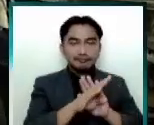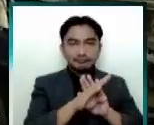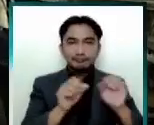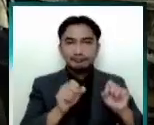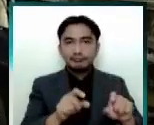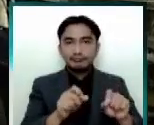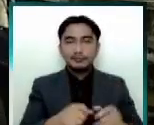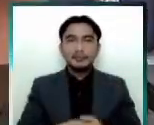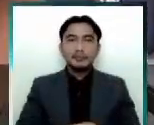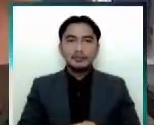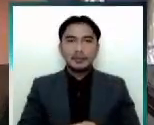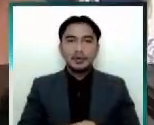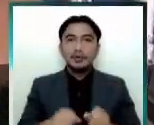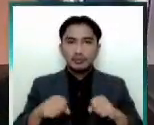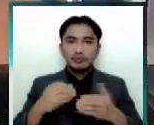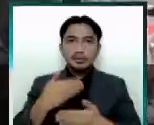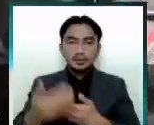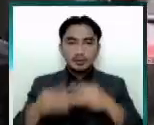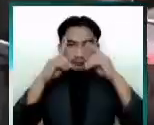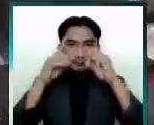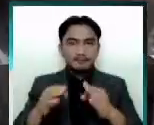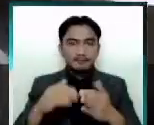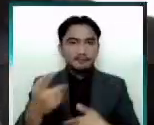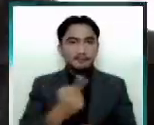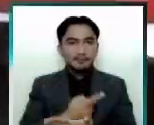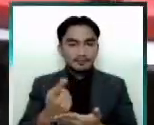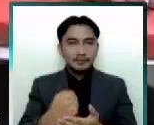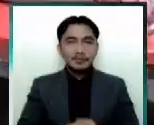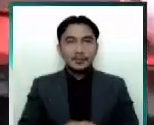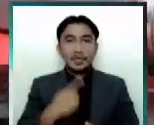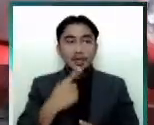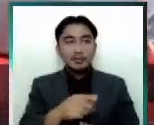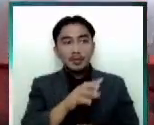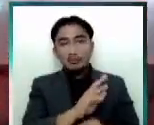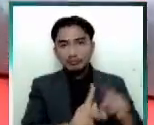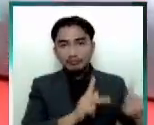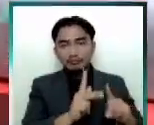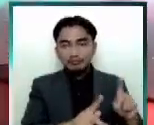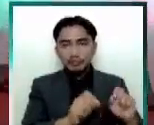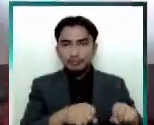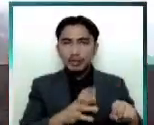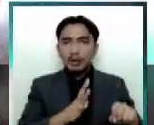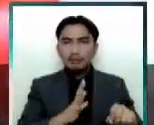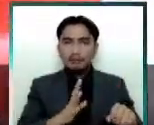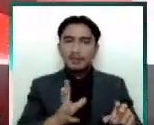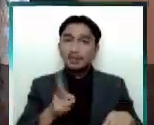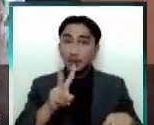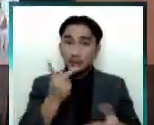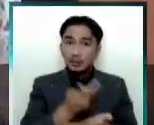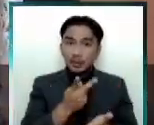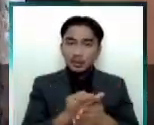magkadesisyon sa susunod na linggo. Sabi ng ilang commuter, kaya pa nila ang piso pang dagdag sa pamasahe, pero may ilang humihiling na awat